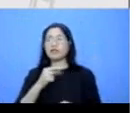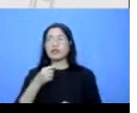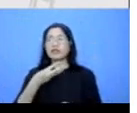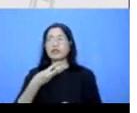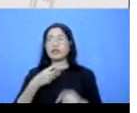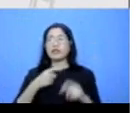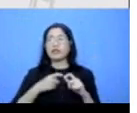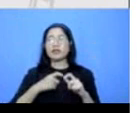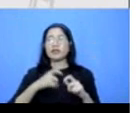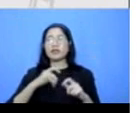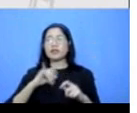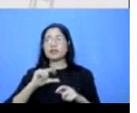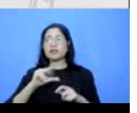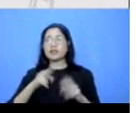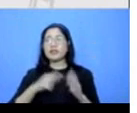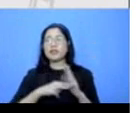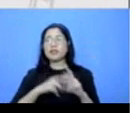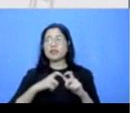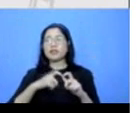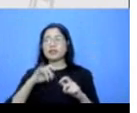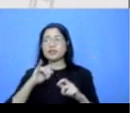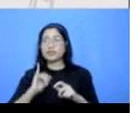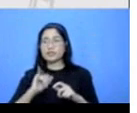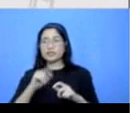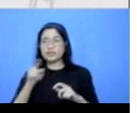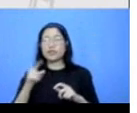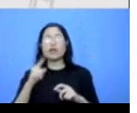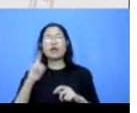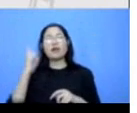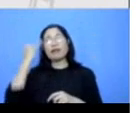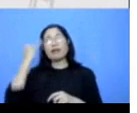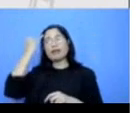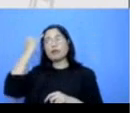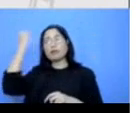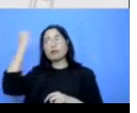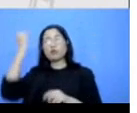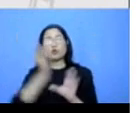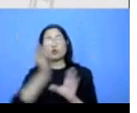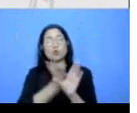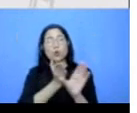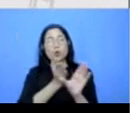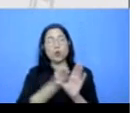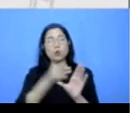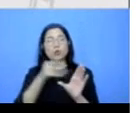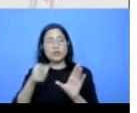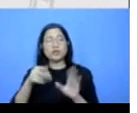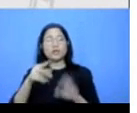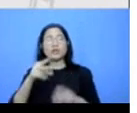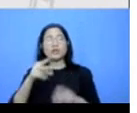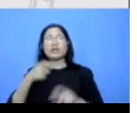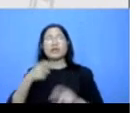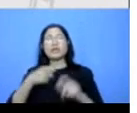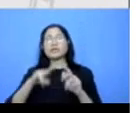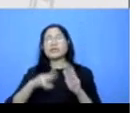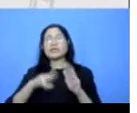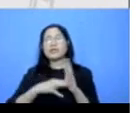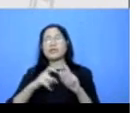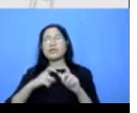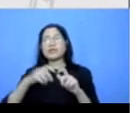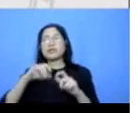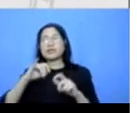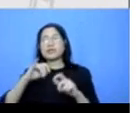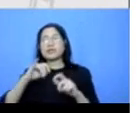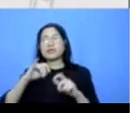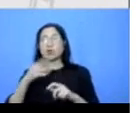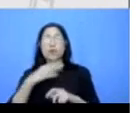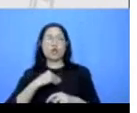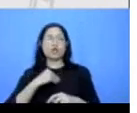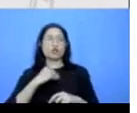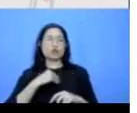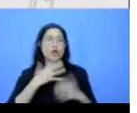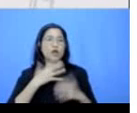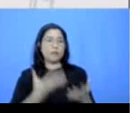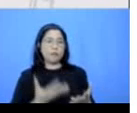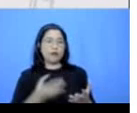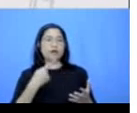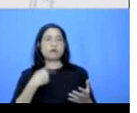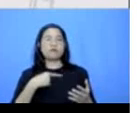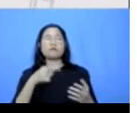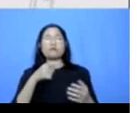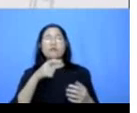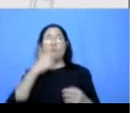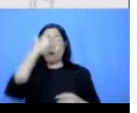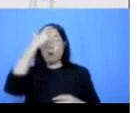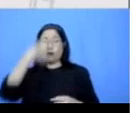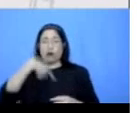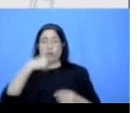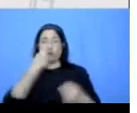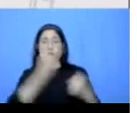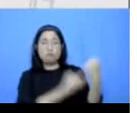ilmu psikologi, resiliensi ini banyak dikenal dengan kemampuan seseorang untuk bangkit